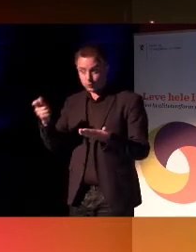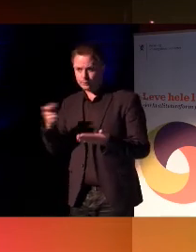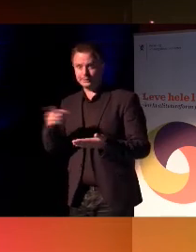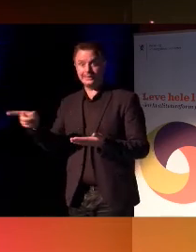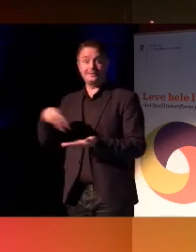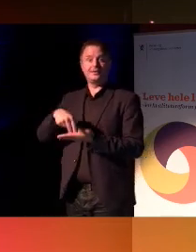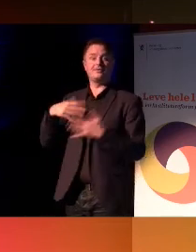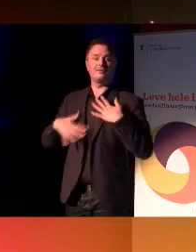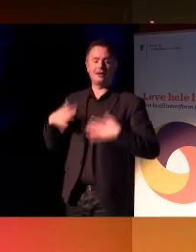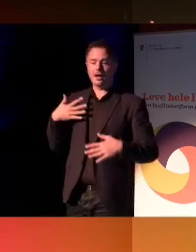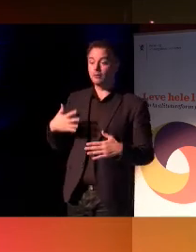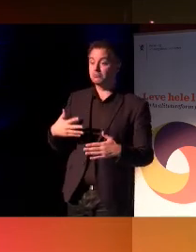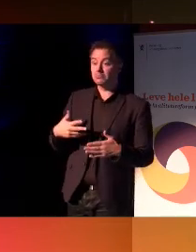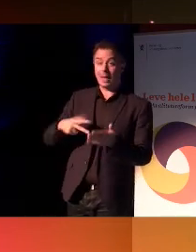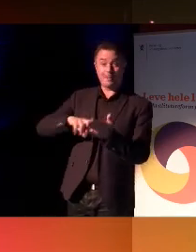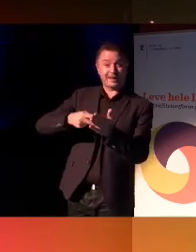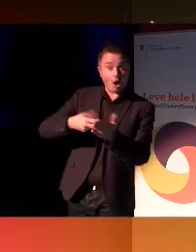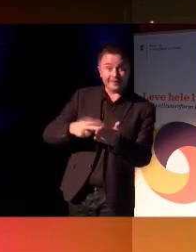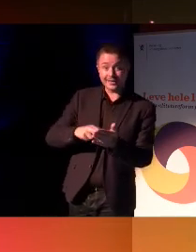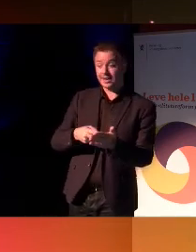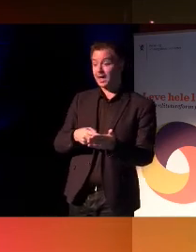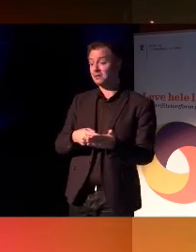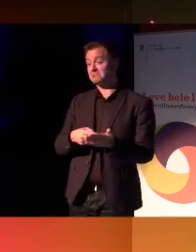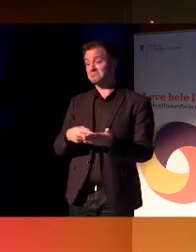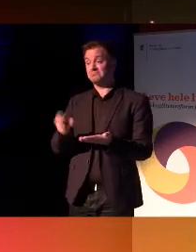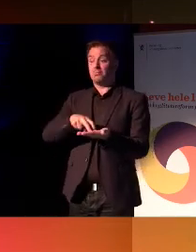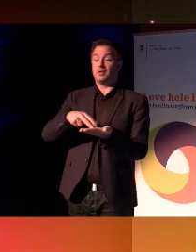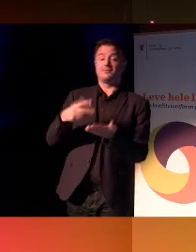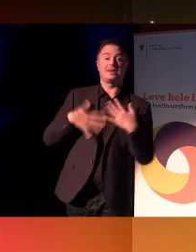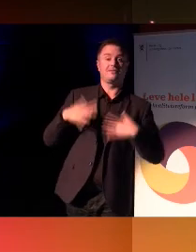var egentlig alt. Og til og med en flygeleder.